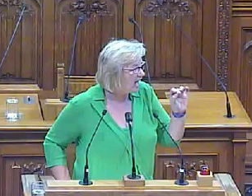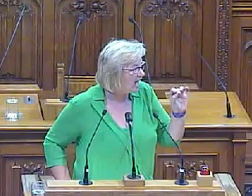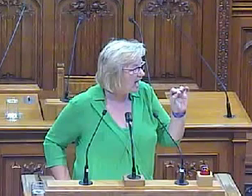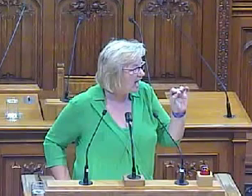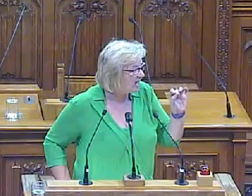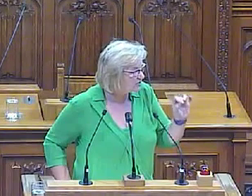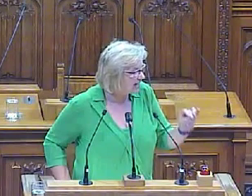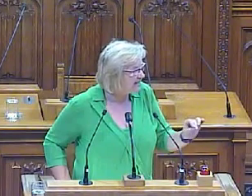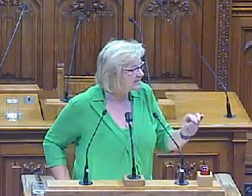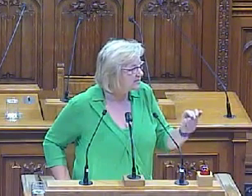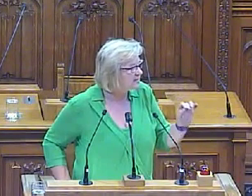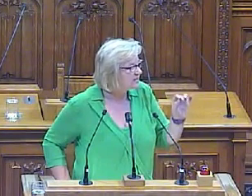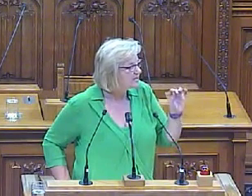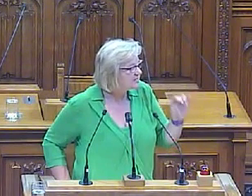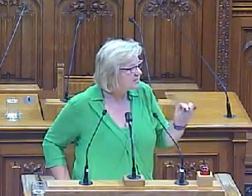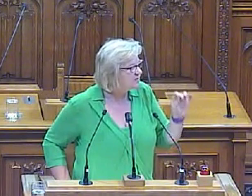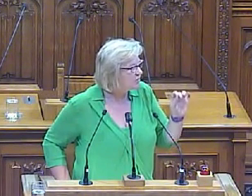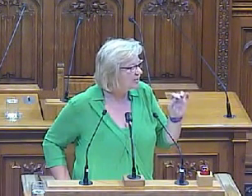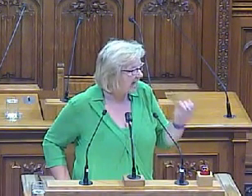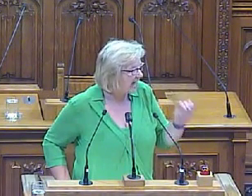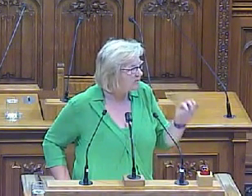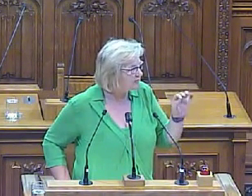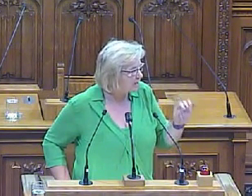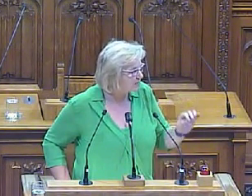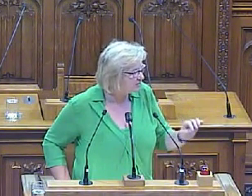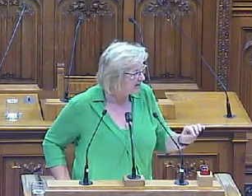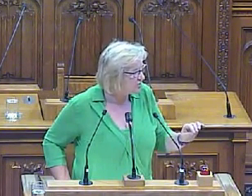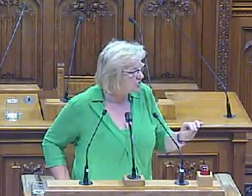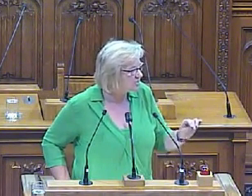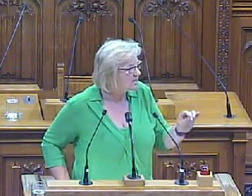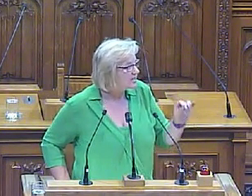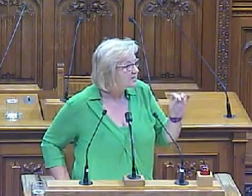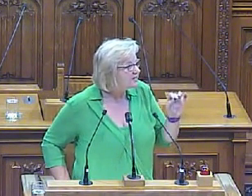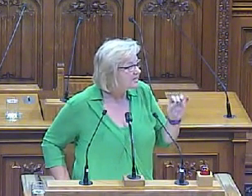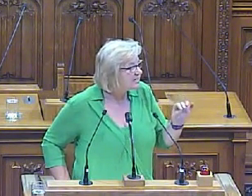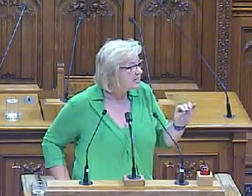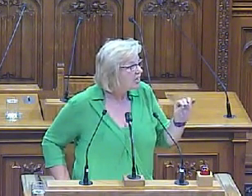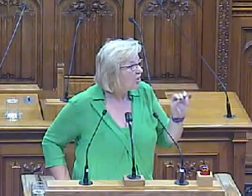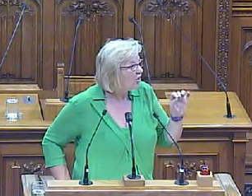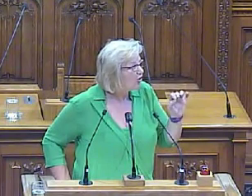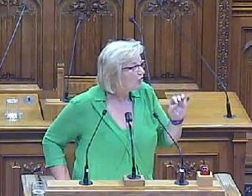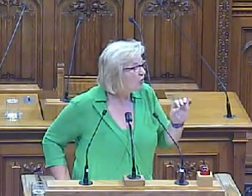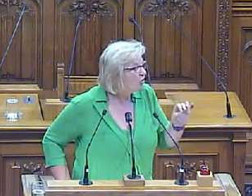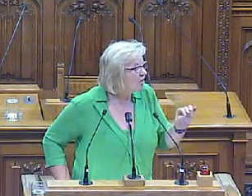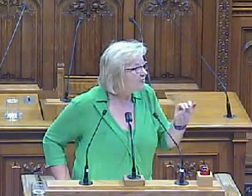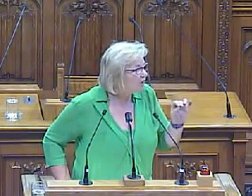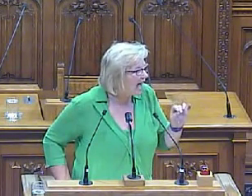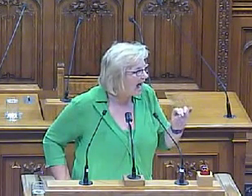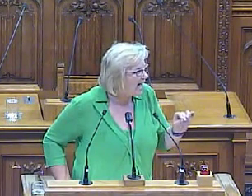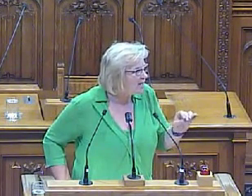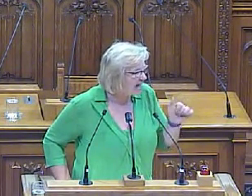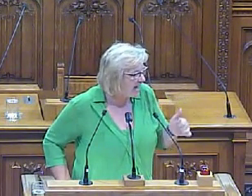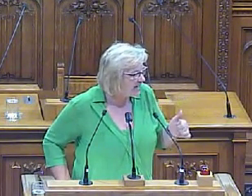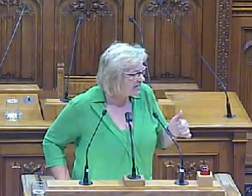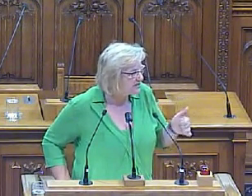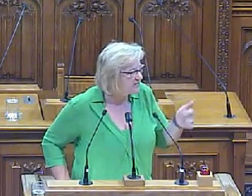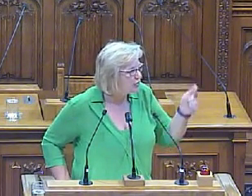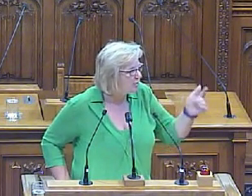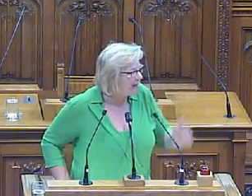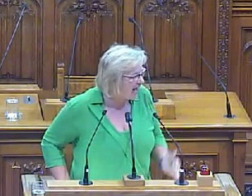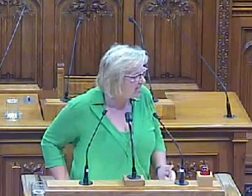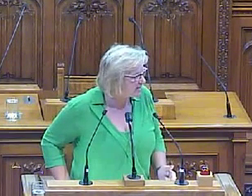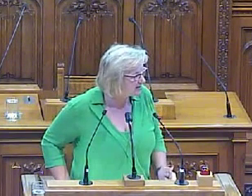Sie wollen keine Asylanten, Sie wollen keine fremden Menschen, Sie wollen vor allem